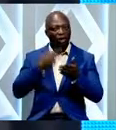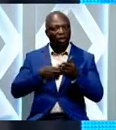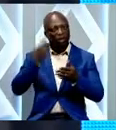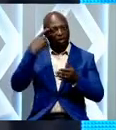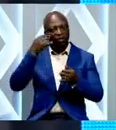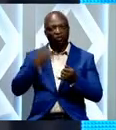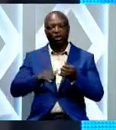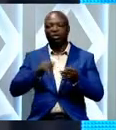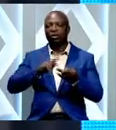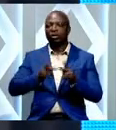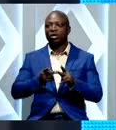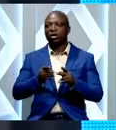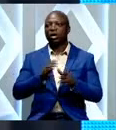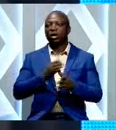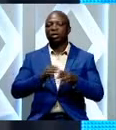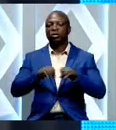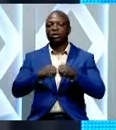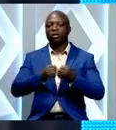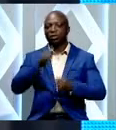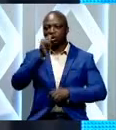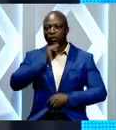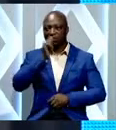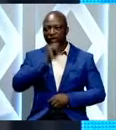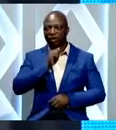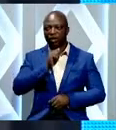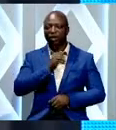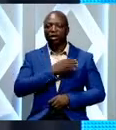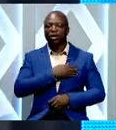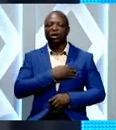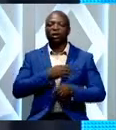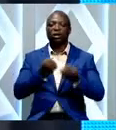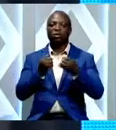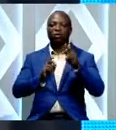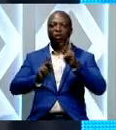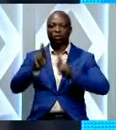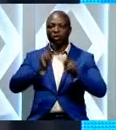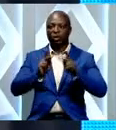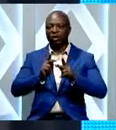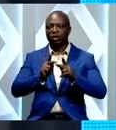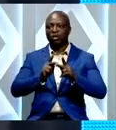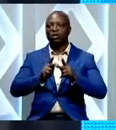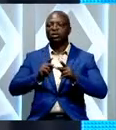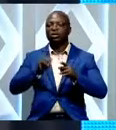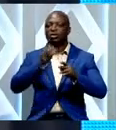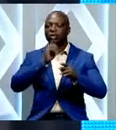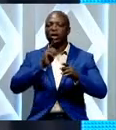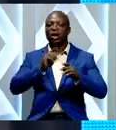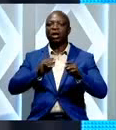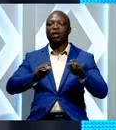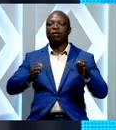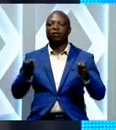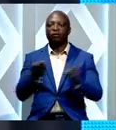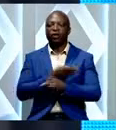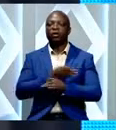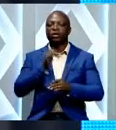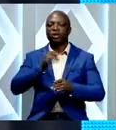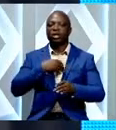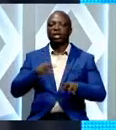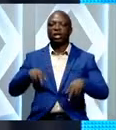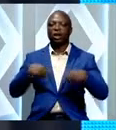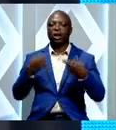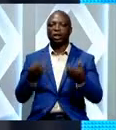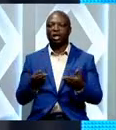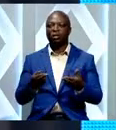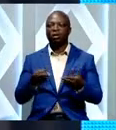Le partenariat entre le secteur privé et les pouvoirs publics ne sera fécond que s'il est rentable. Et